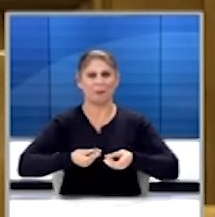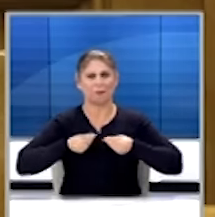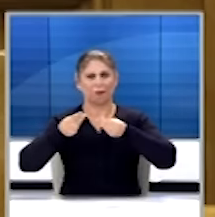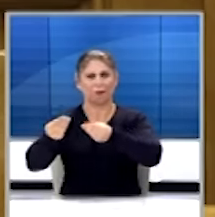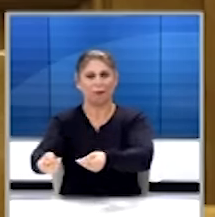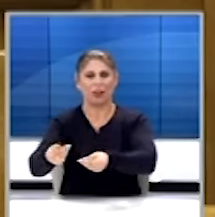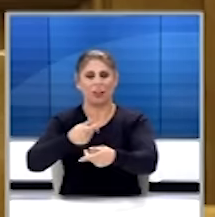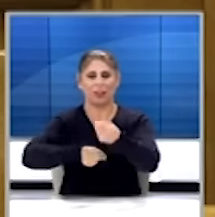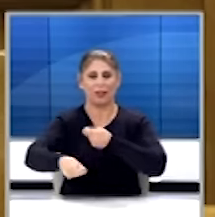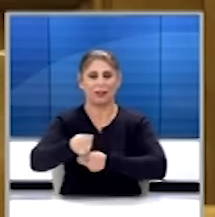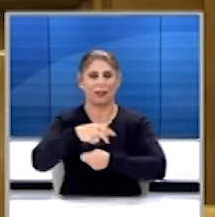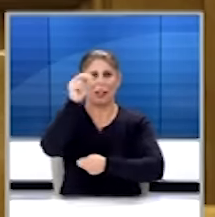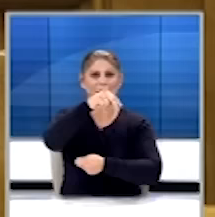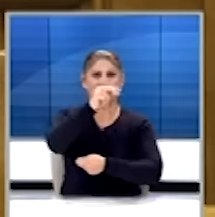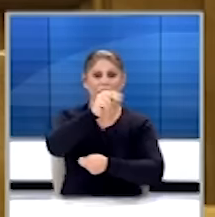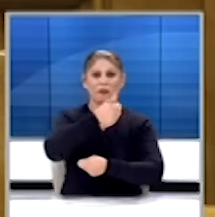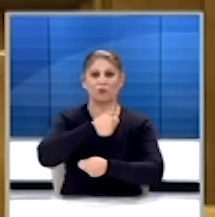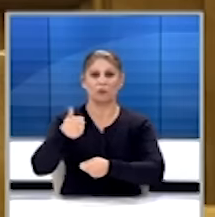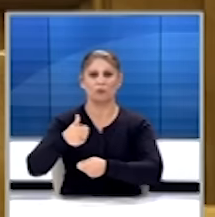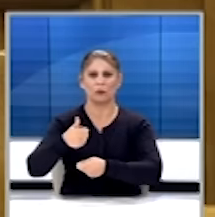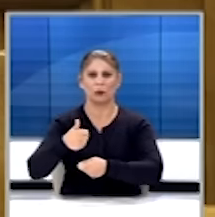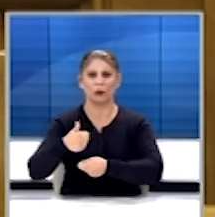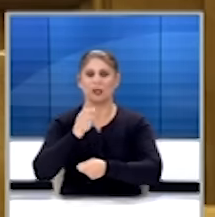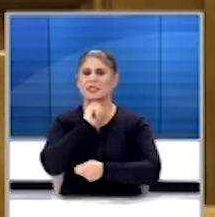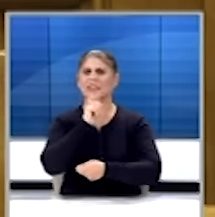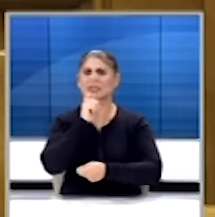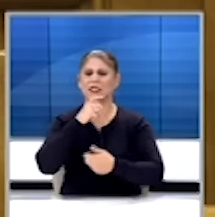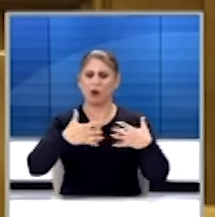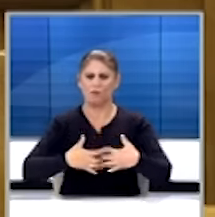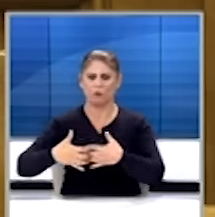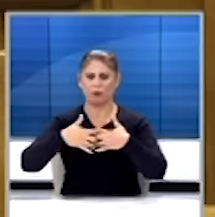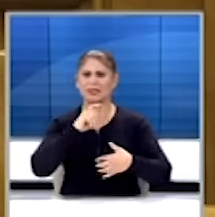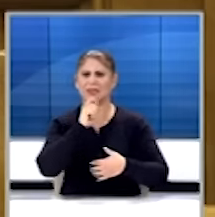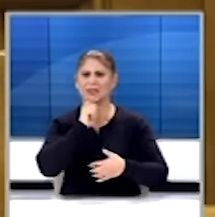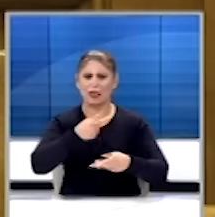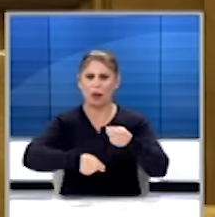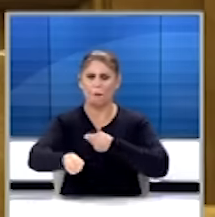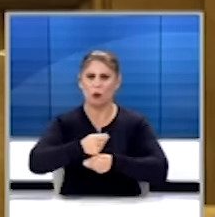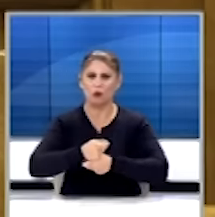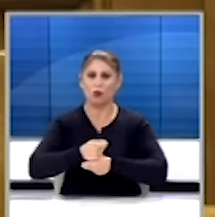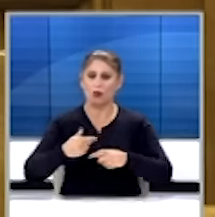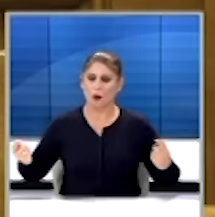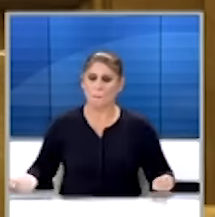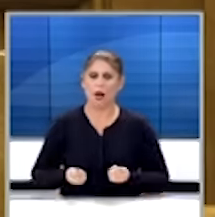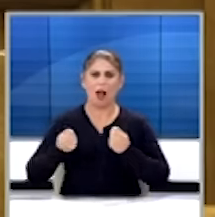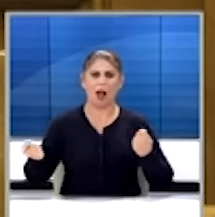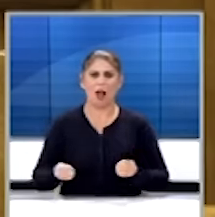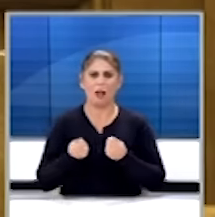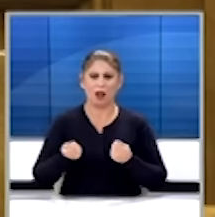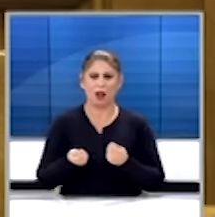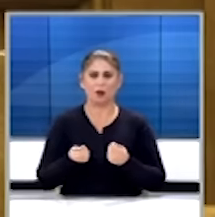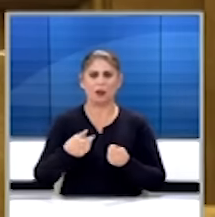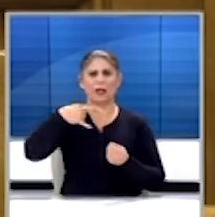την διαχείριση και την εκμετάλλευσή τους στους ξυλοβιομήχανους, τους ξυλέμπορους για παραγωγή βιομάζας, με